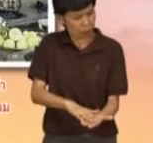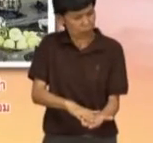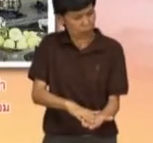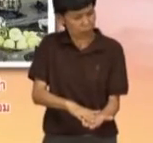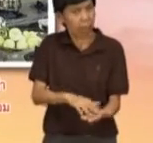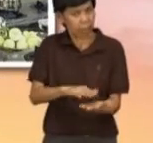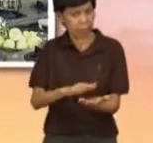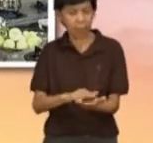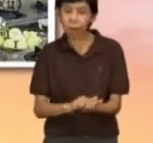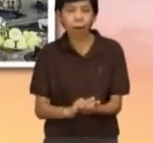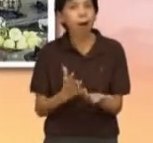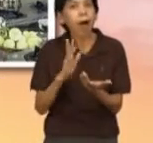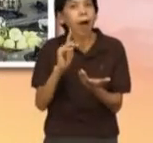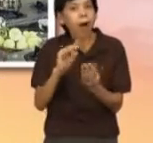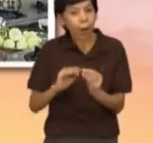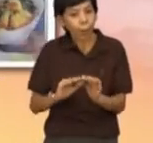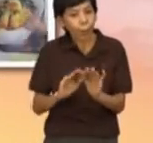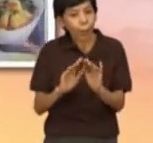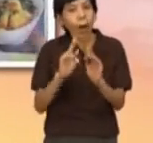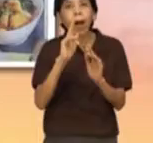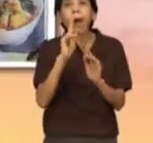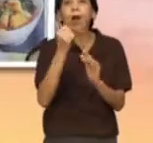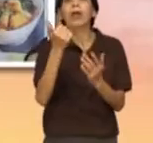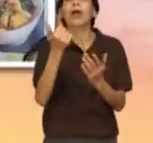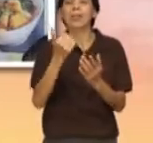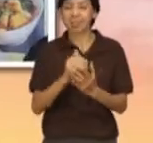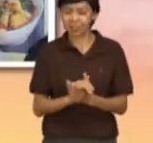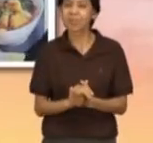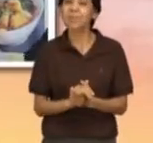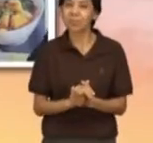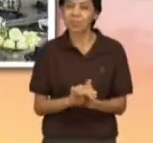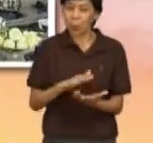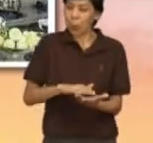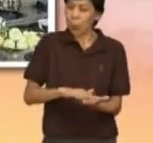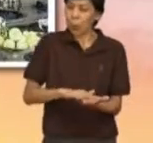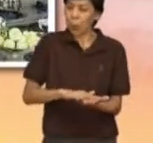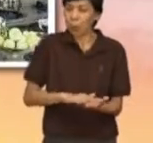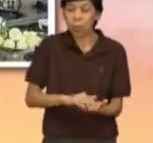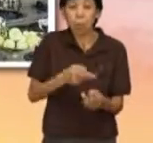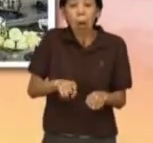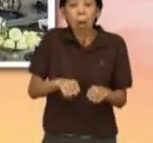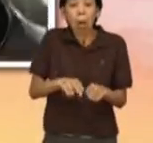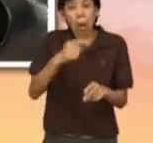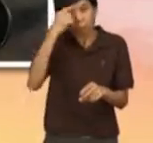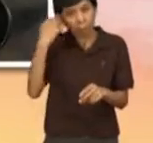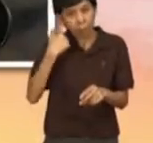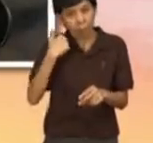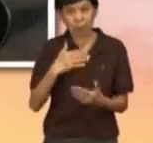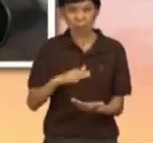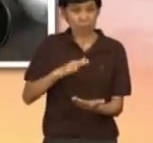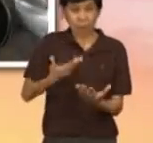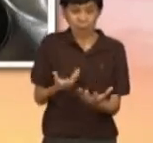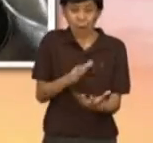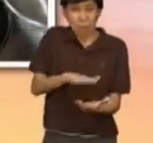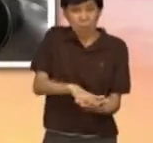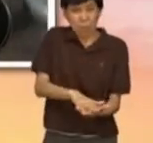ในน้ำแกง เขียว ถ้าหนูไปลอยไปข้างนอกไอมันขึ้นมาลมไม่ รีบกดค่ะ รีบกดไปเลย